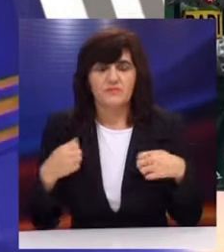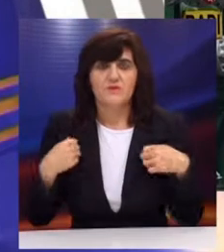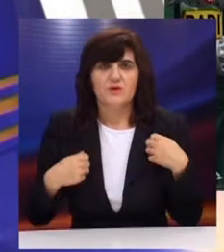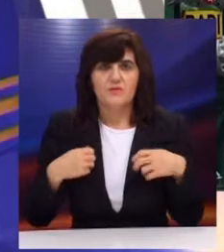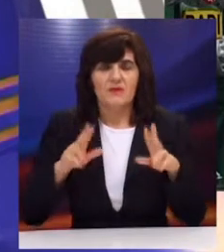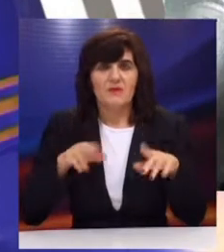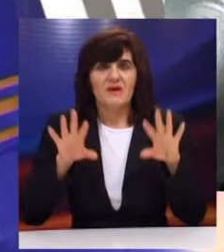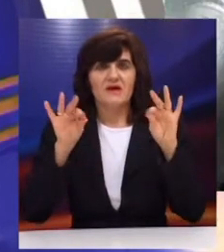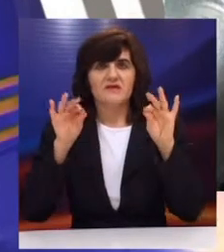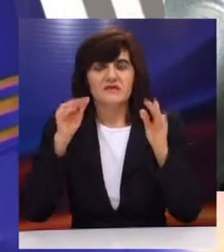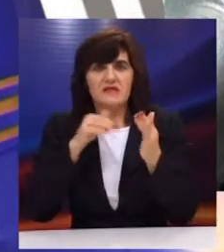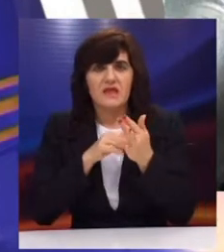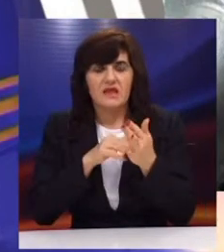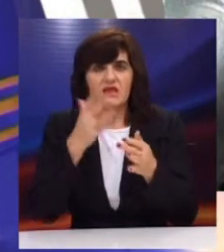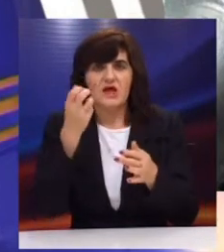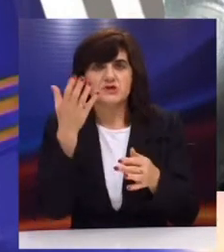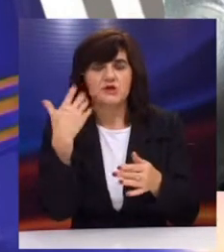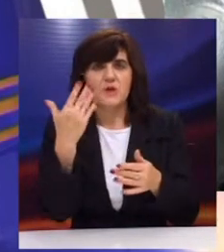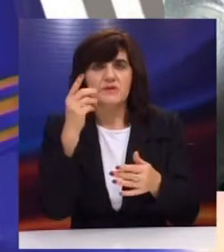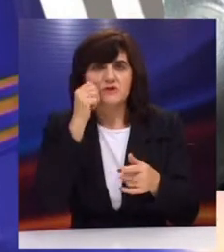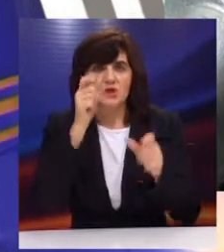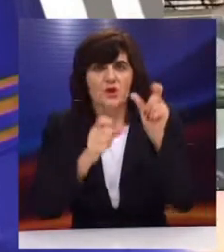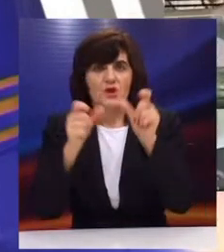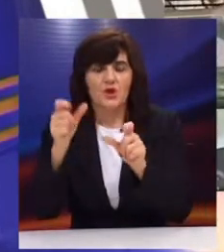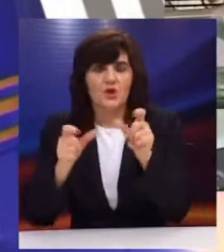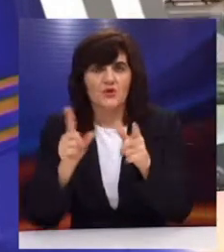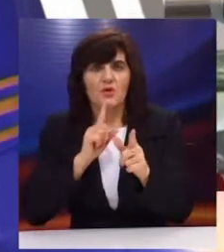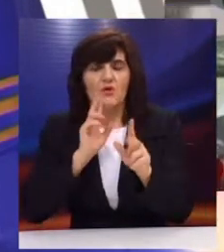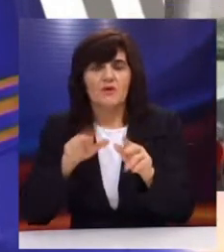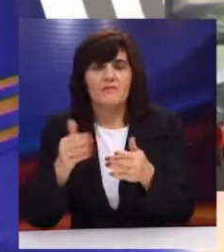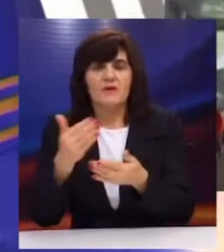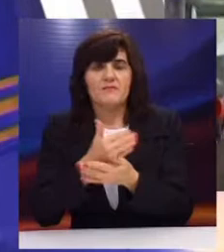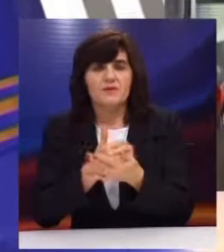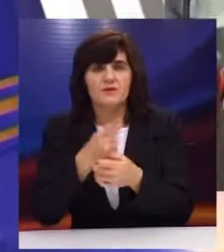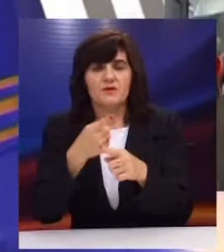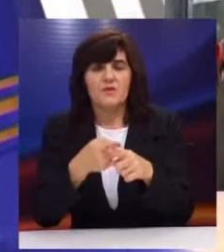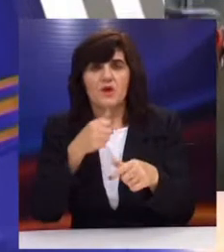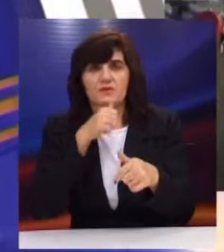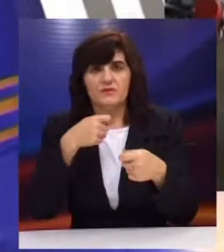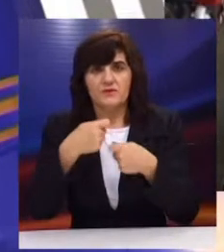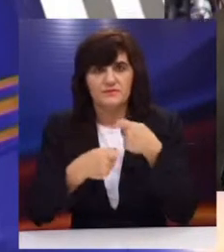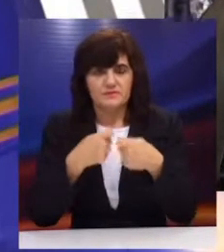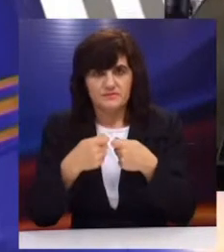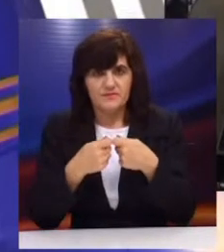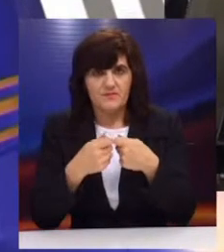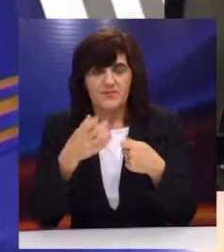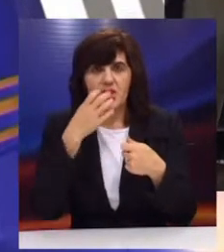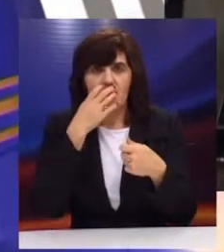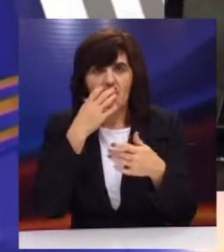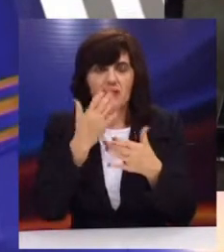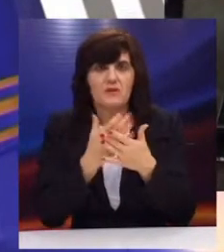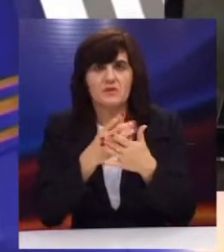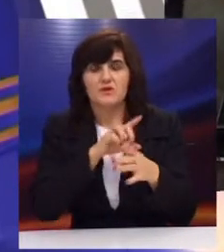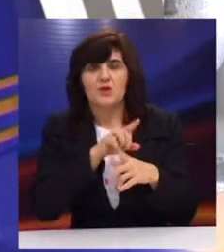ima 10.450 potrošača, od kojih je 200 poslovnih. Grejna sezona se završava